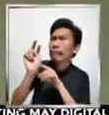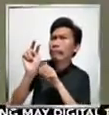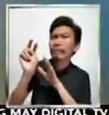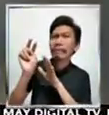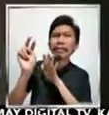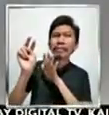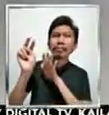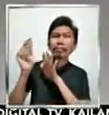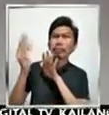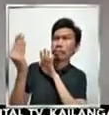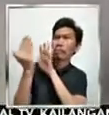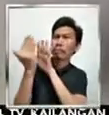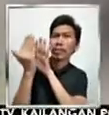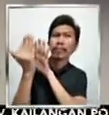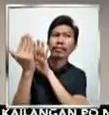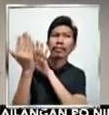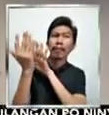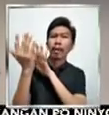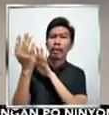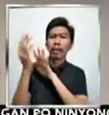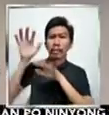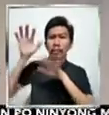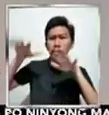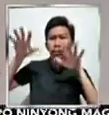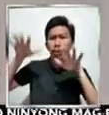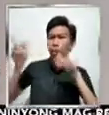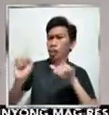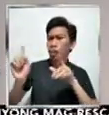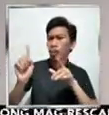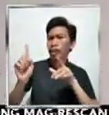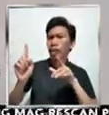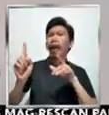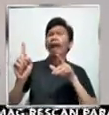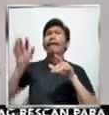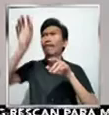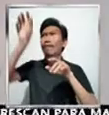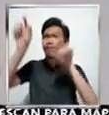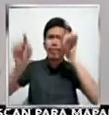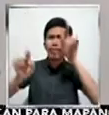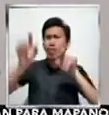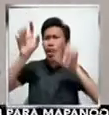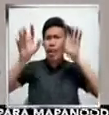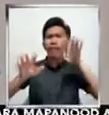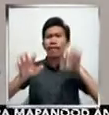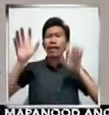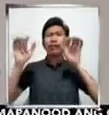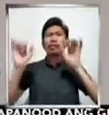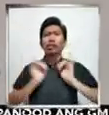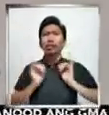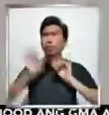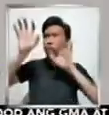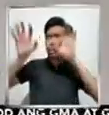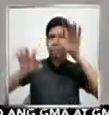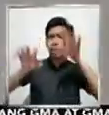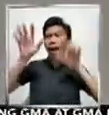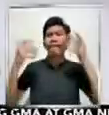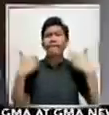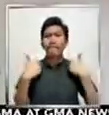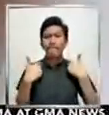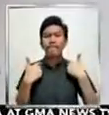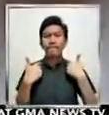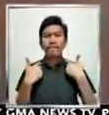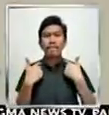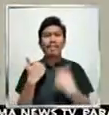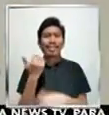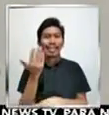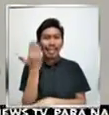Ayan, dami! Pero ang ulan na yan, may kasabay palang tipak ng yelo. Kuha ito sa HN Nueva Ecija nitong linggo. Ayon